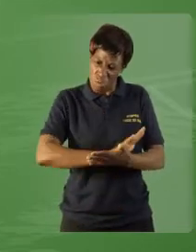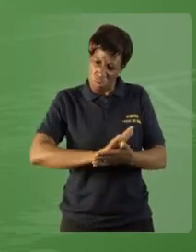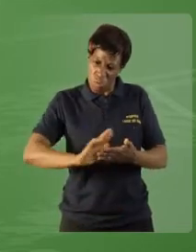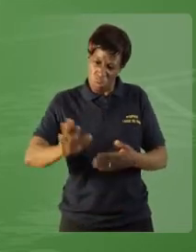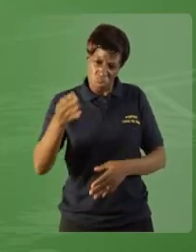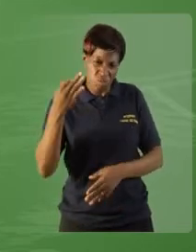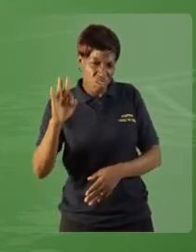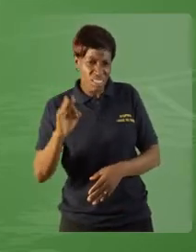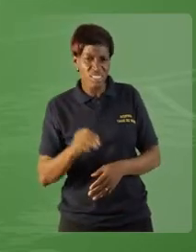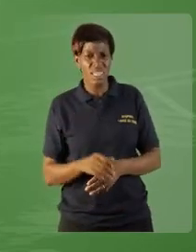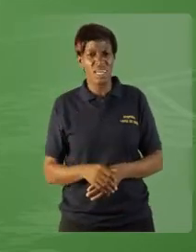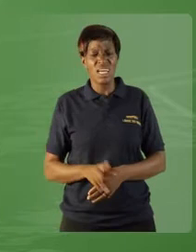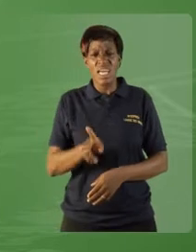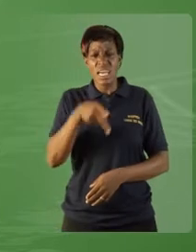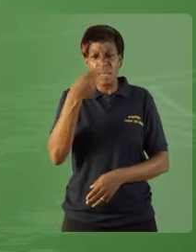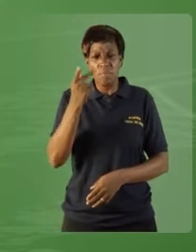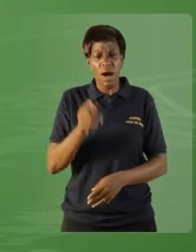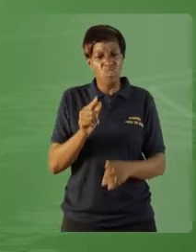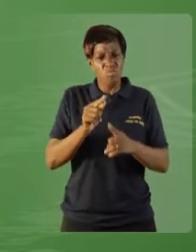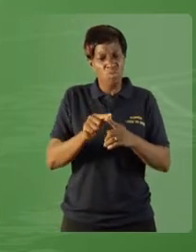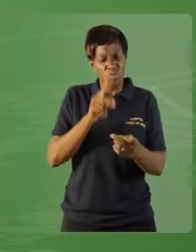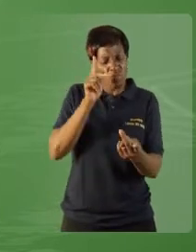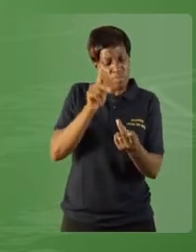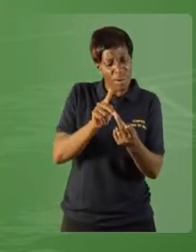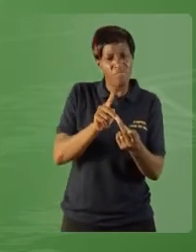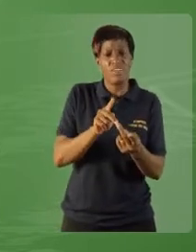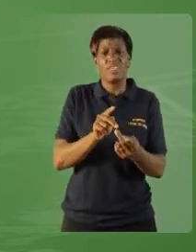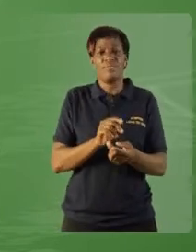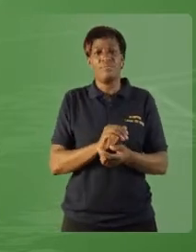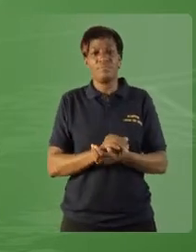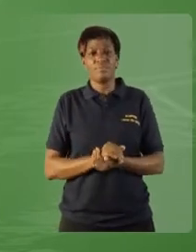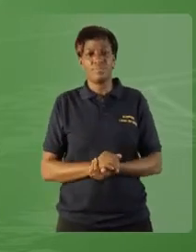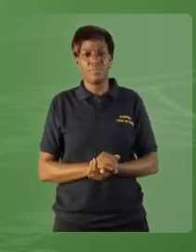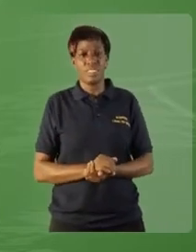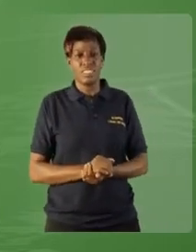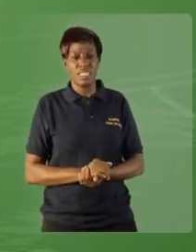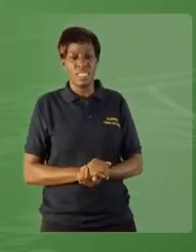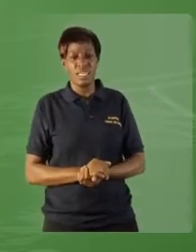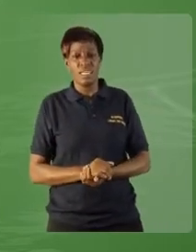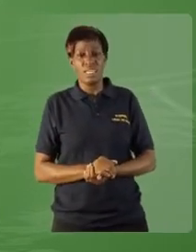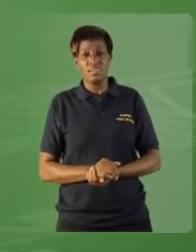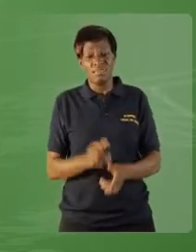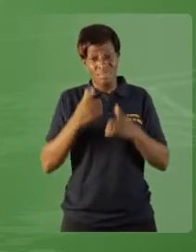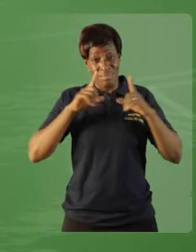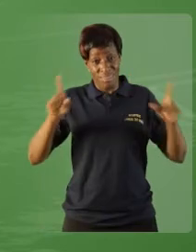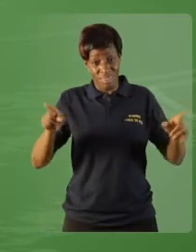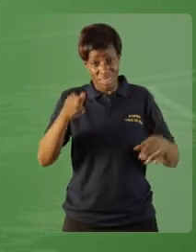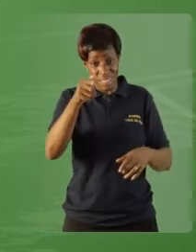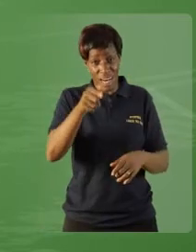véritablement l'usage de cette langue. Alors, dans quel milieu s'exprime-t-on de la